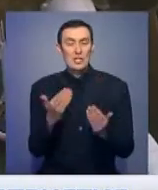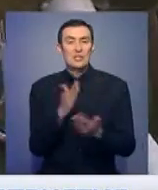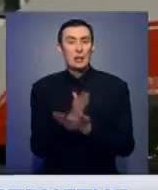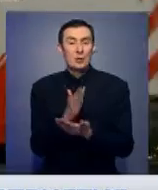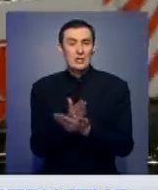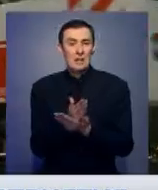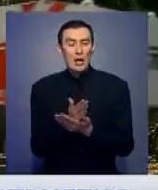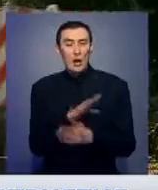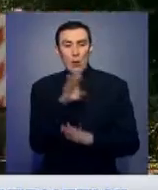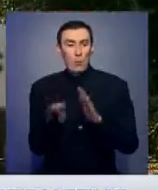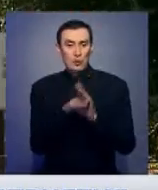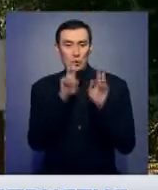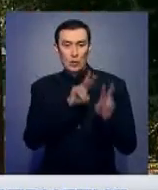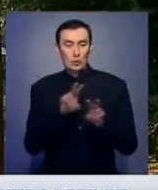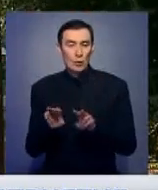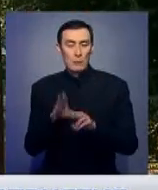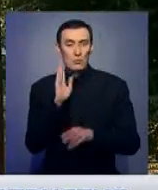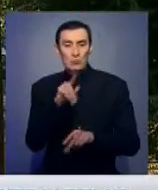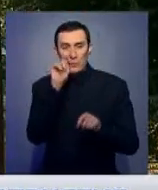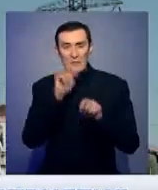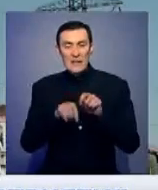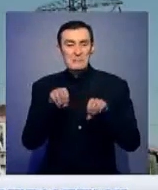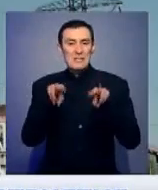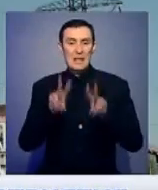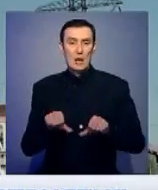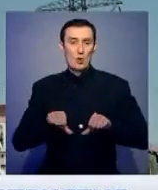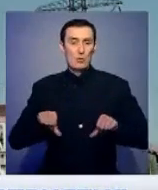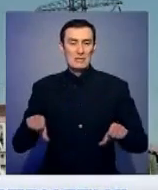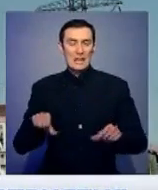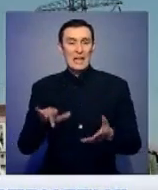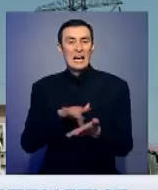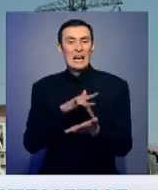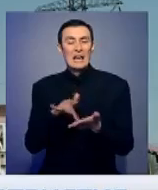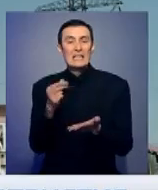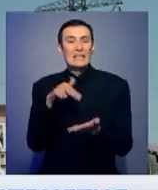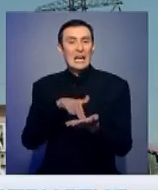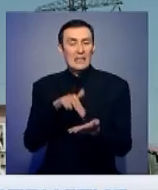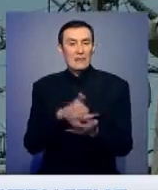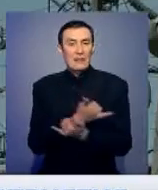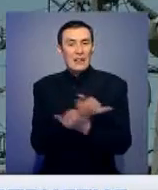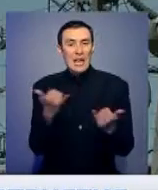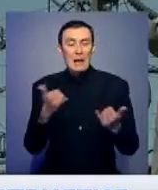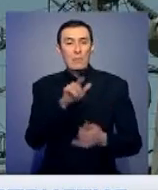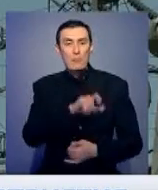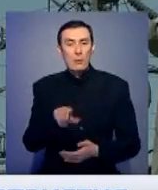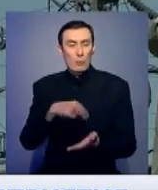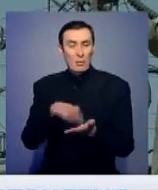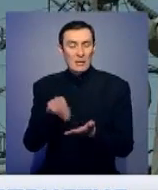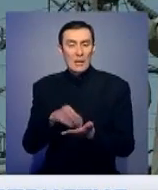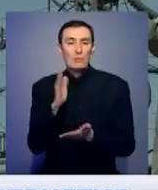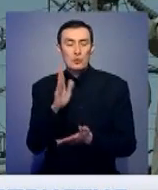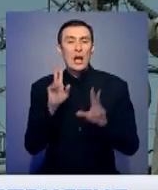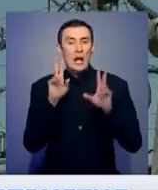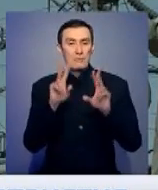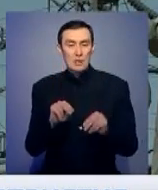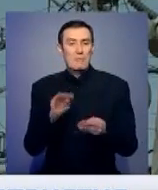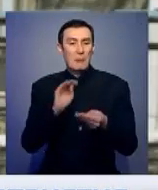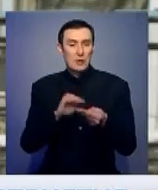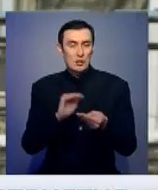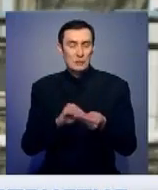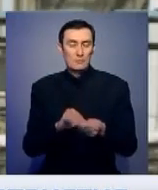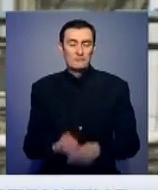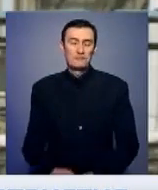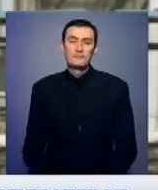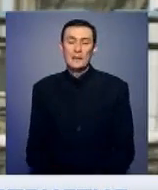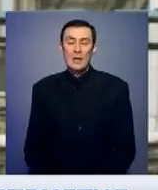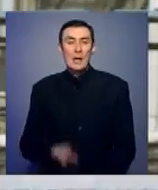на особом контроле. Мониторить будет спецкомиссия. Тариф на тепло для потребителей специалисты обещают оставить неизменным.